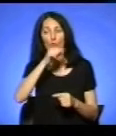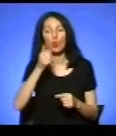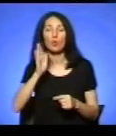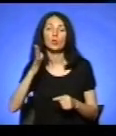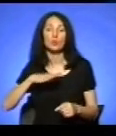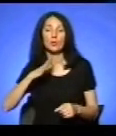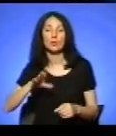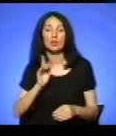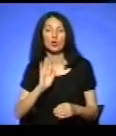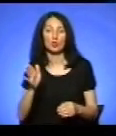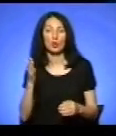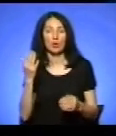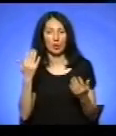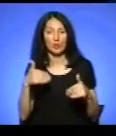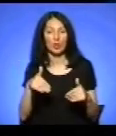що...